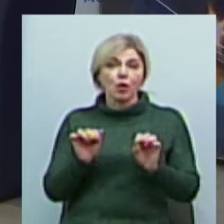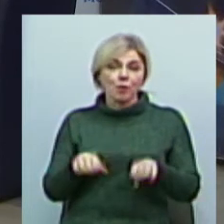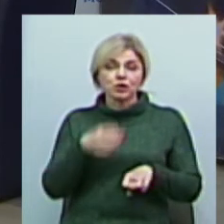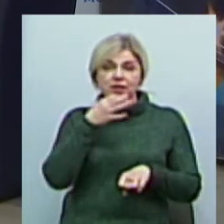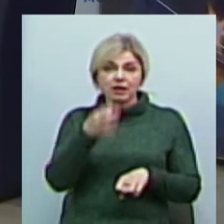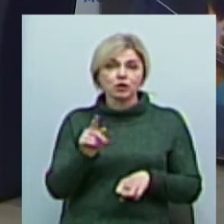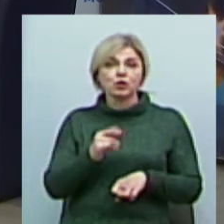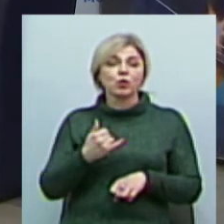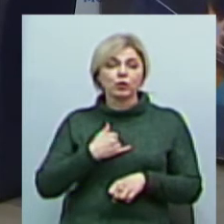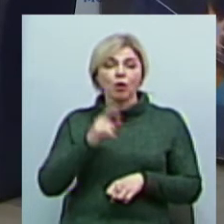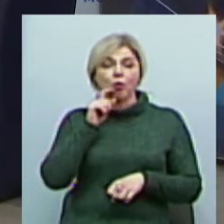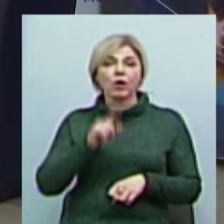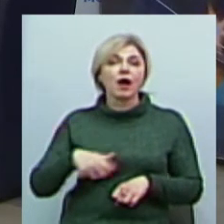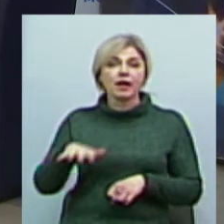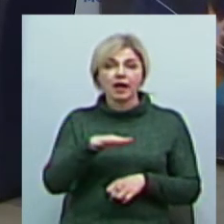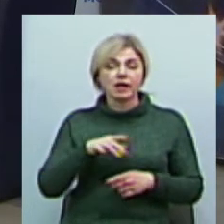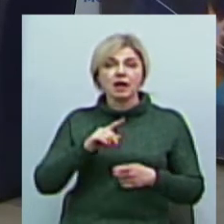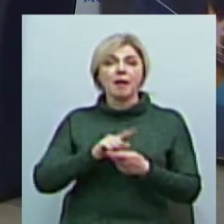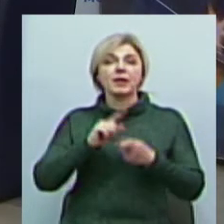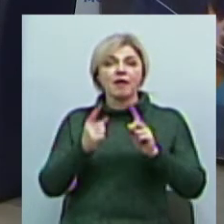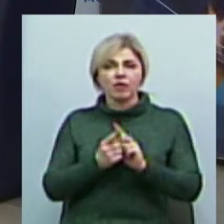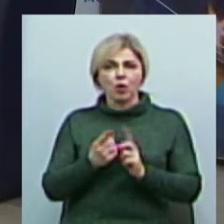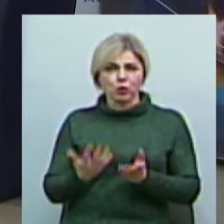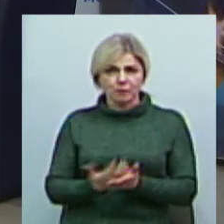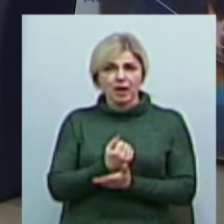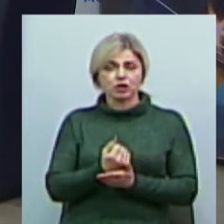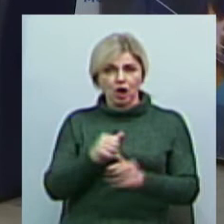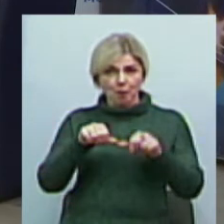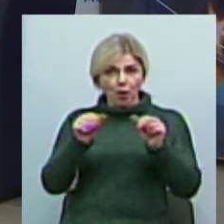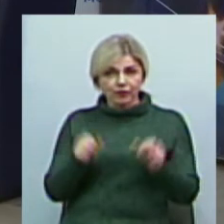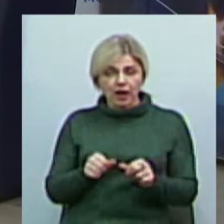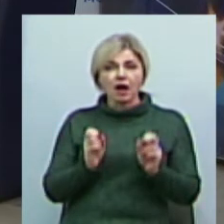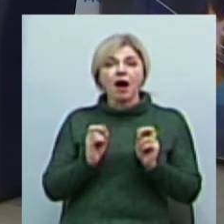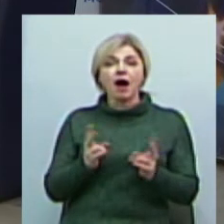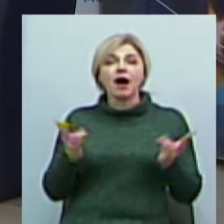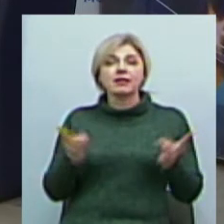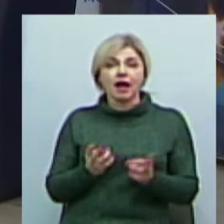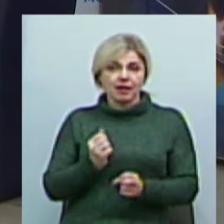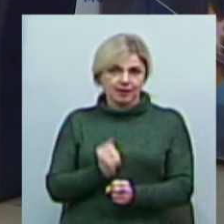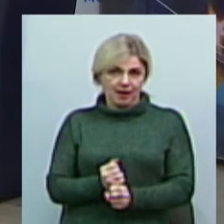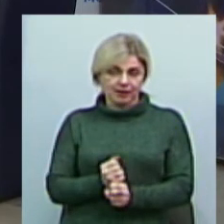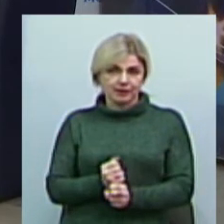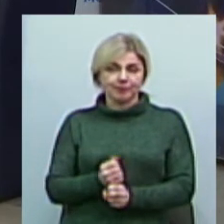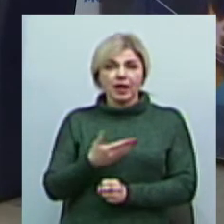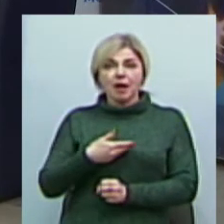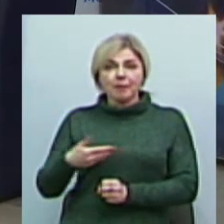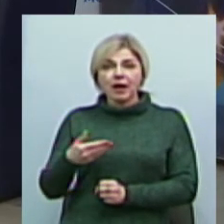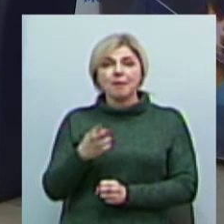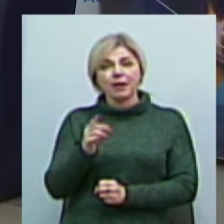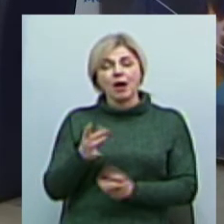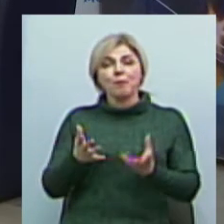нас Украина превратилась бы в успешную модель, как делать надо. То есть мы получили бы и